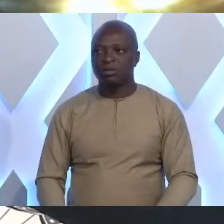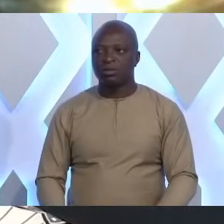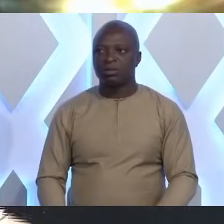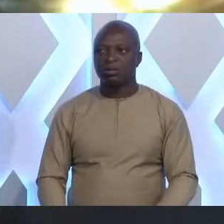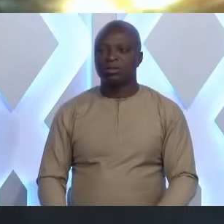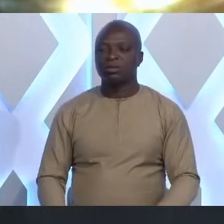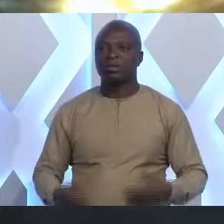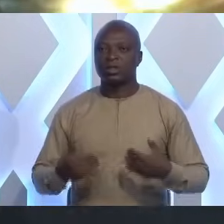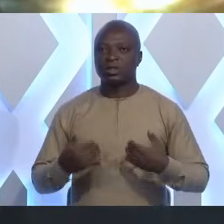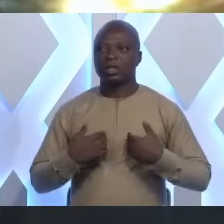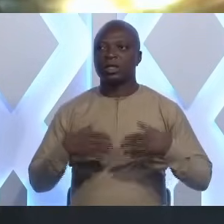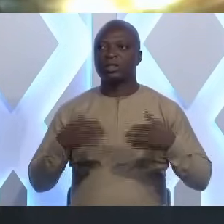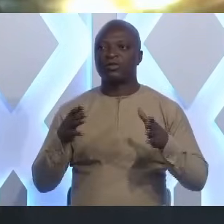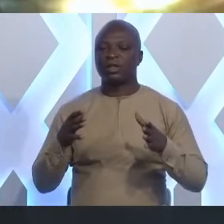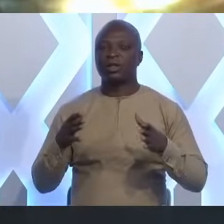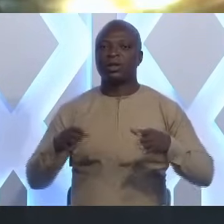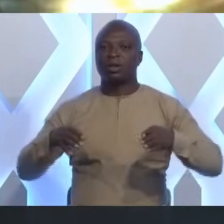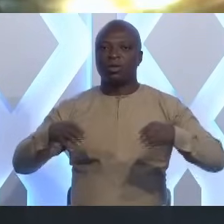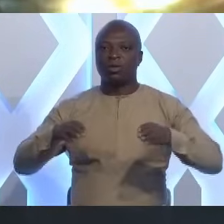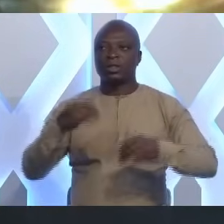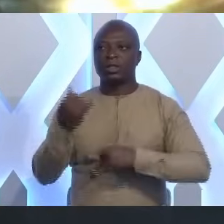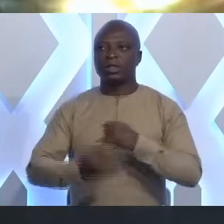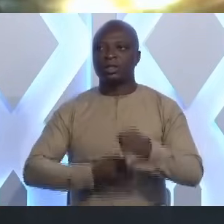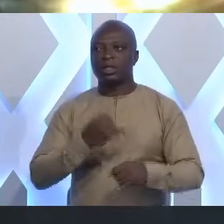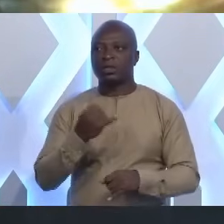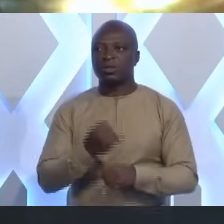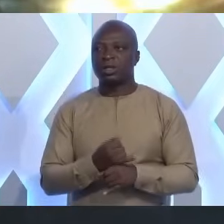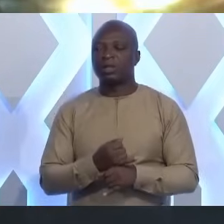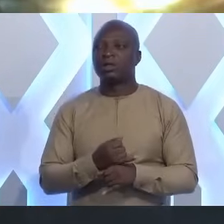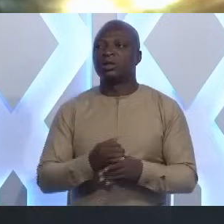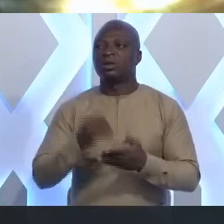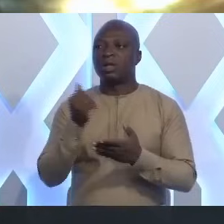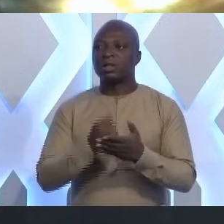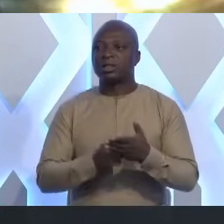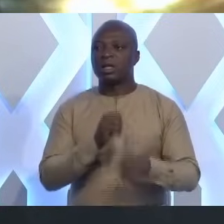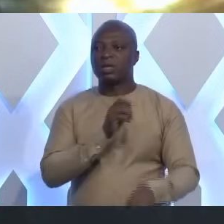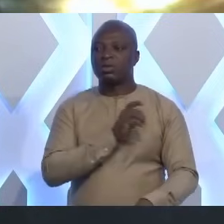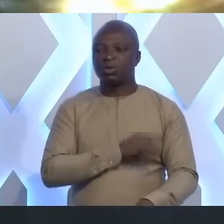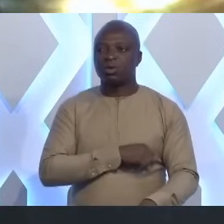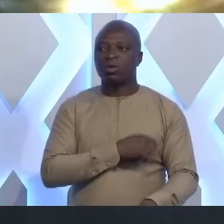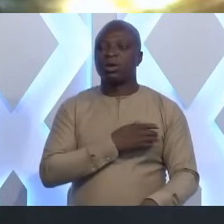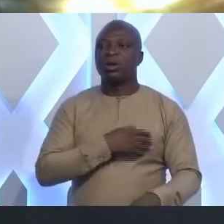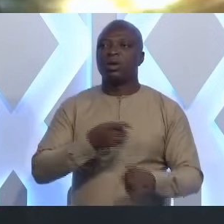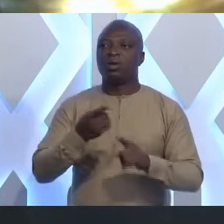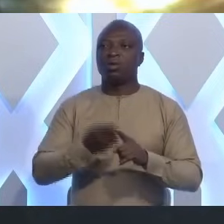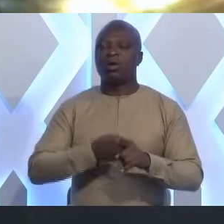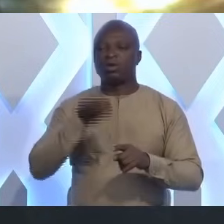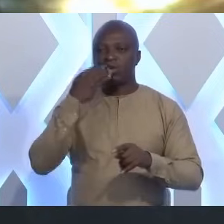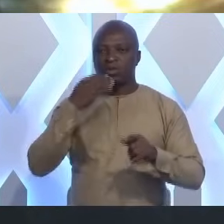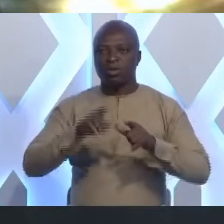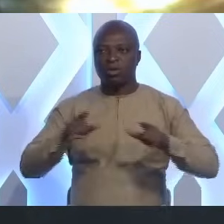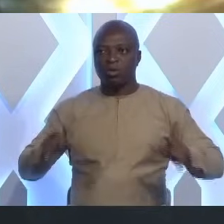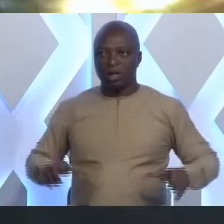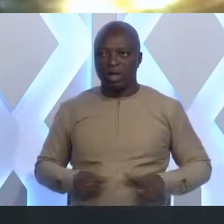Ça y est, c'est fini. Le marché international de l'artisanat du Togo et le mois du consommer local